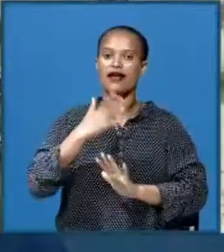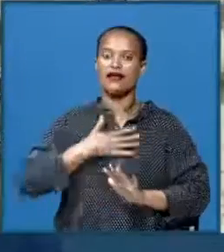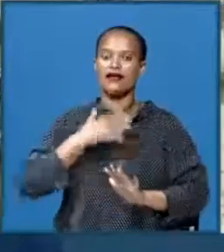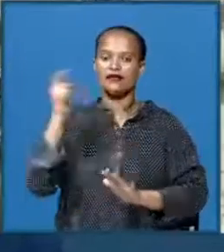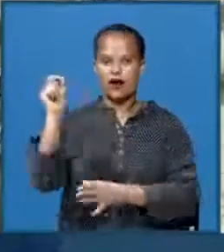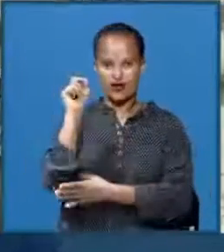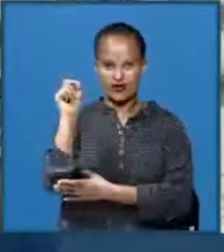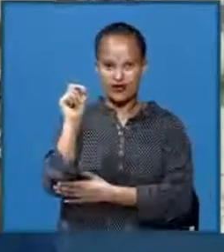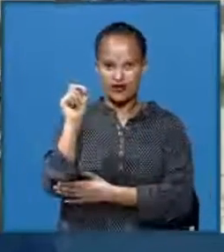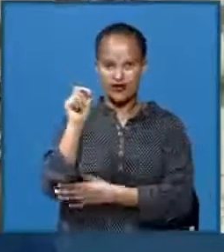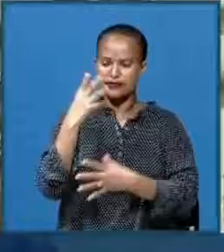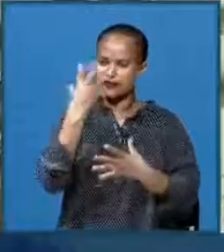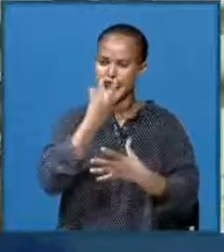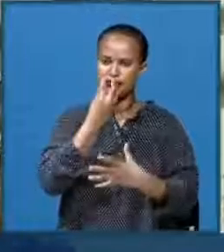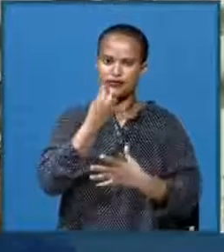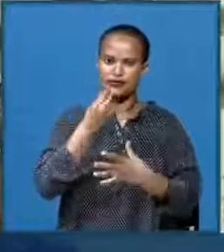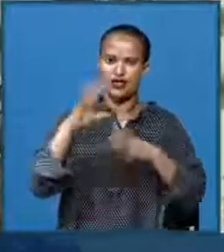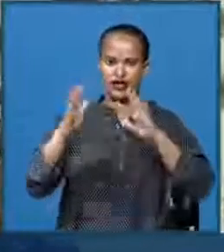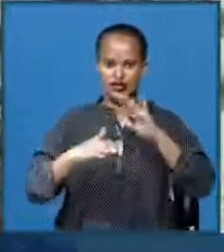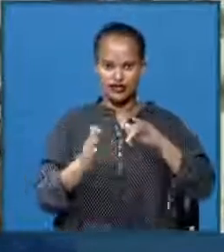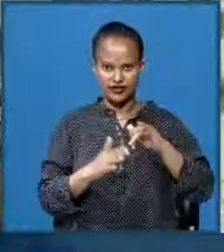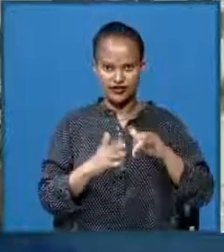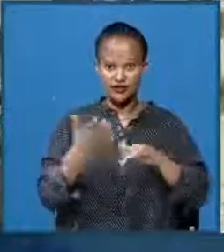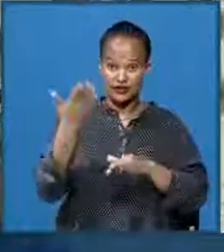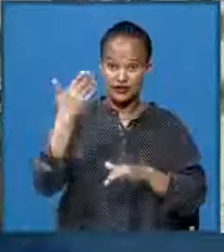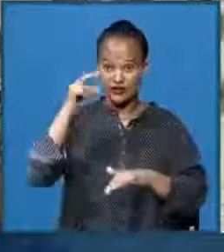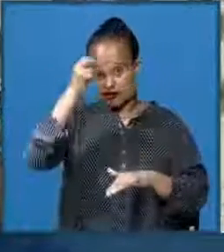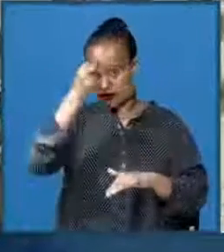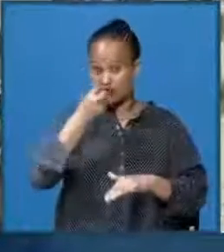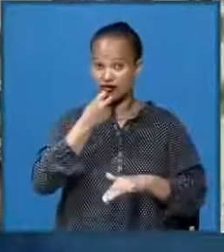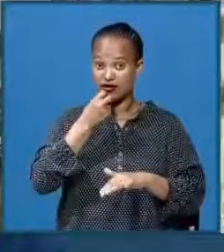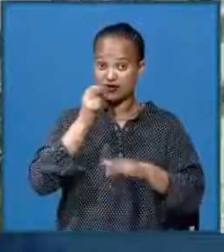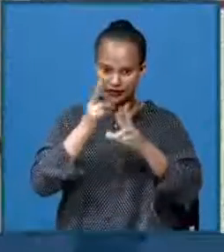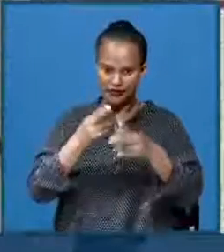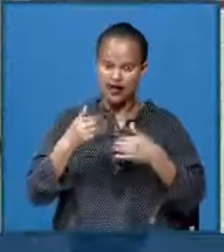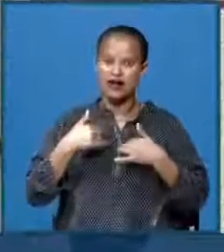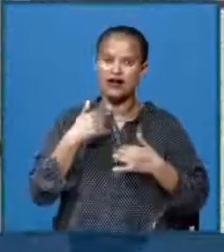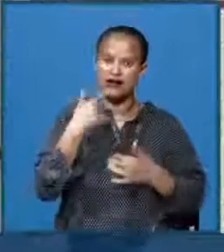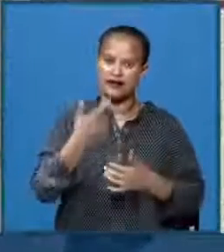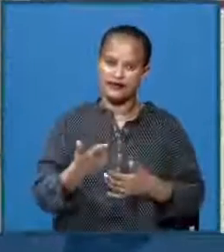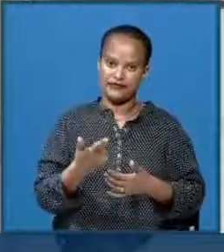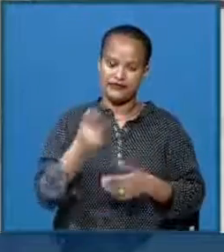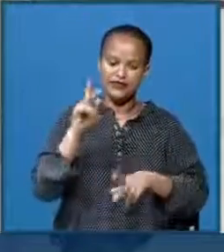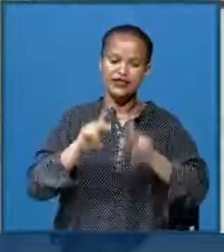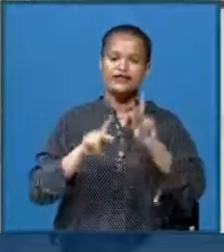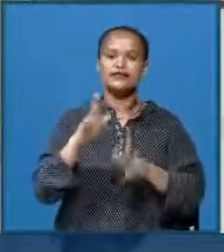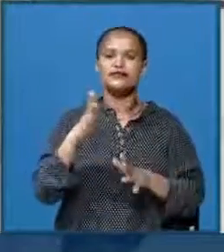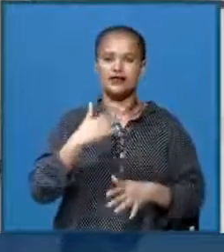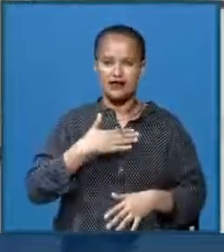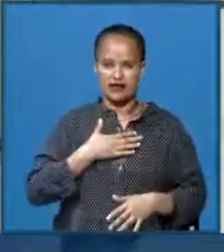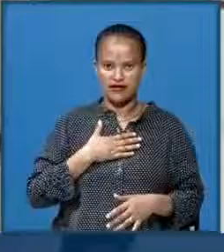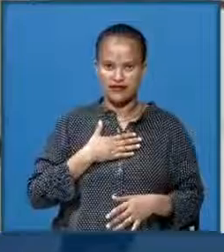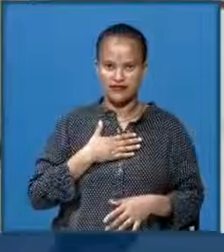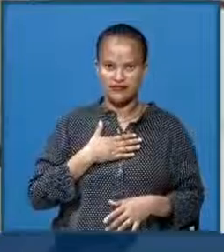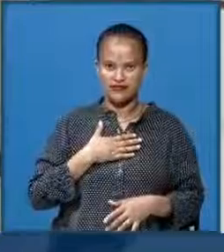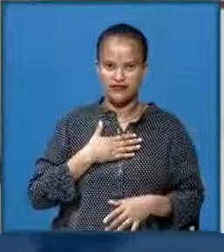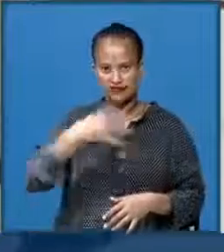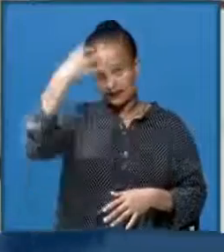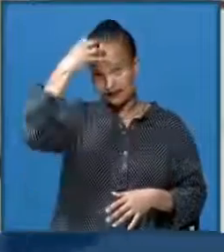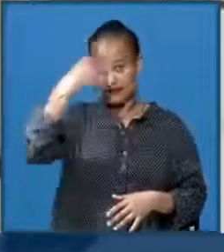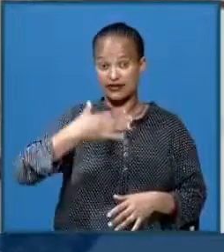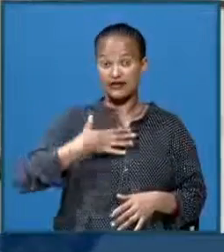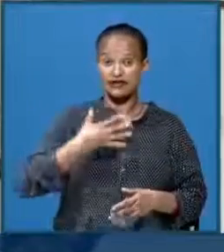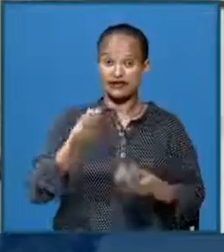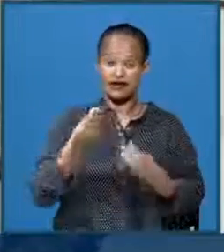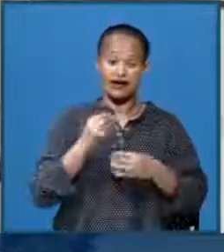ተዓዊትና ማለት እዩ። ብፅቡቕ ኣሸንዳ ከምዚ ዝነበረ ናይ ወለድና ፃኒሒት ክነኽብረ ኣለና ይብል እቲ ህዝብናን መንግስትናን